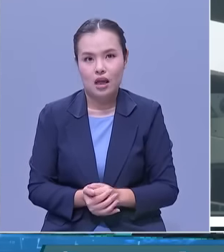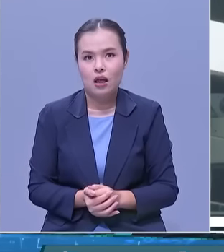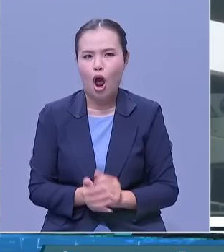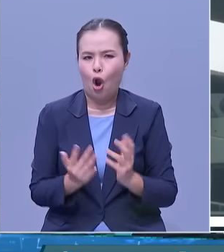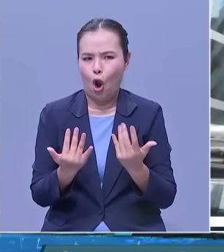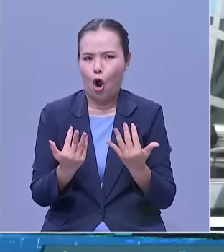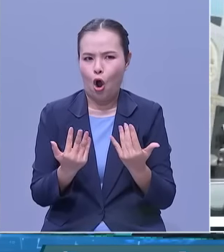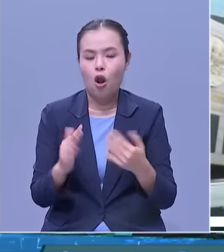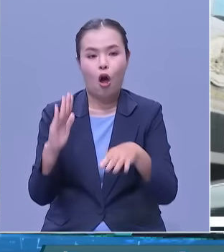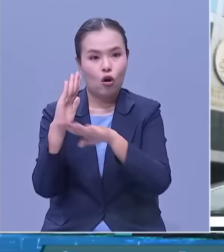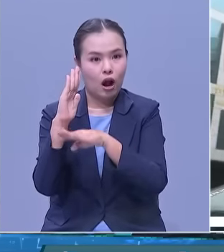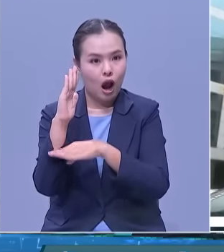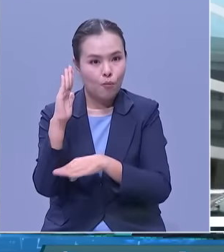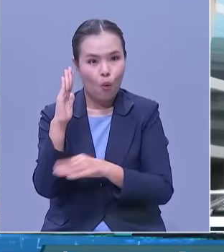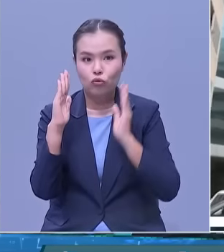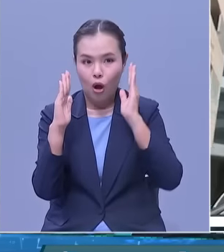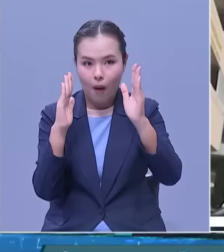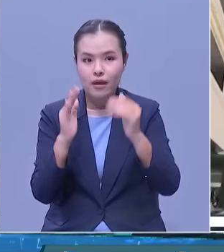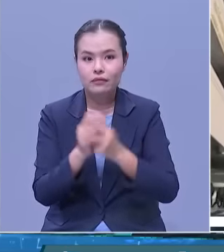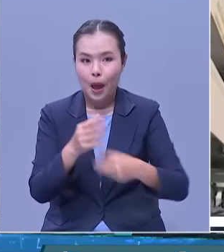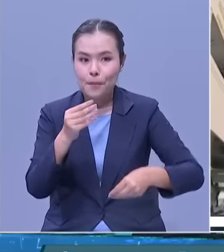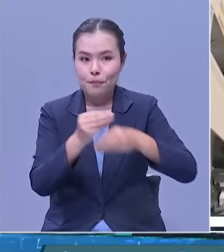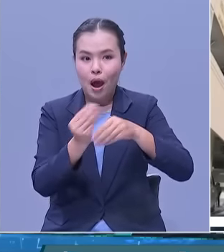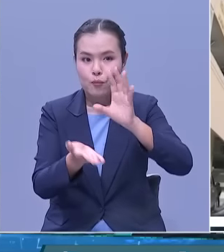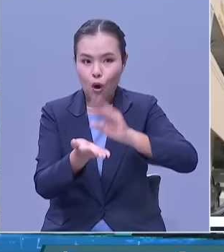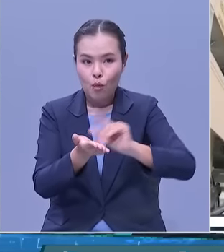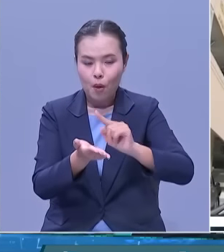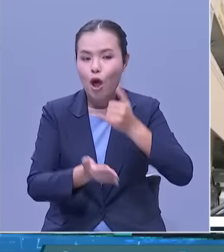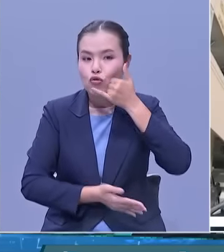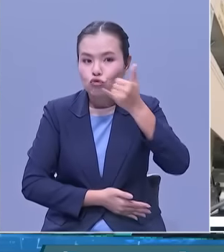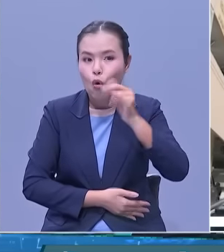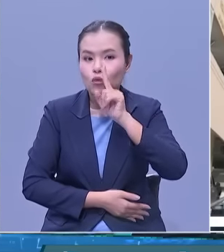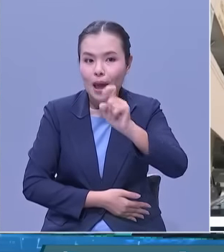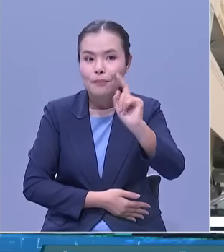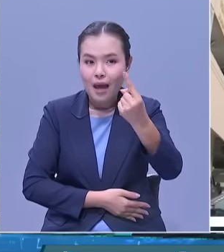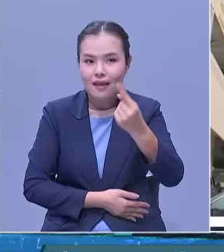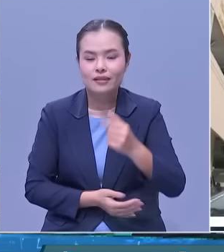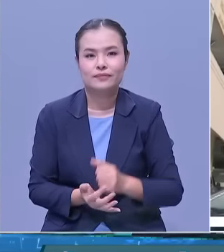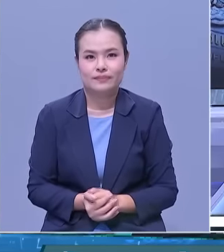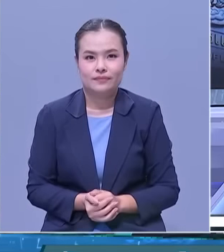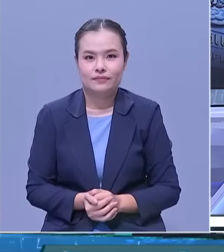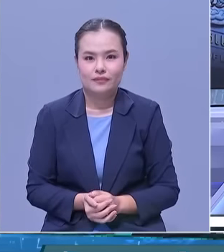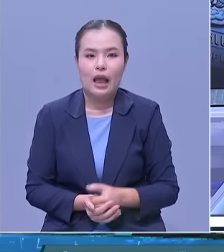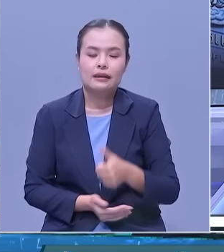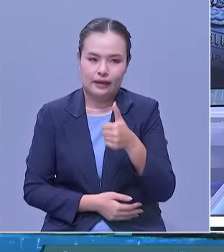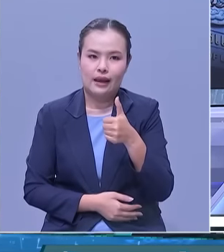เดี๋ยวเราดูตามขั้นตอนกระบวนการต่อไปยังไงเดี๋ยวถ้ามีความคืบหน้าเดี๋ยวจะติดต่อไปสอบถามเพิ่มเติมนะครับท่านสุชาติครับ